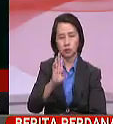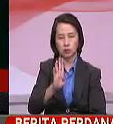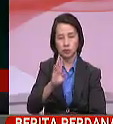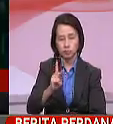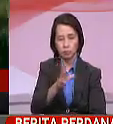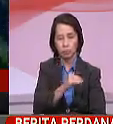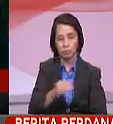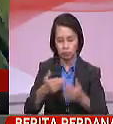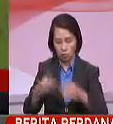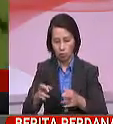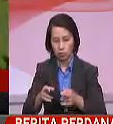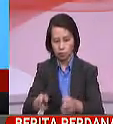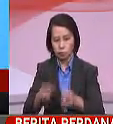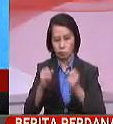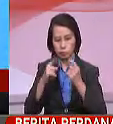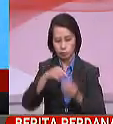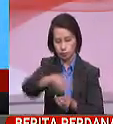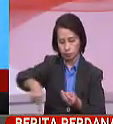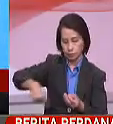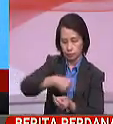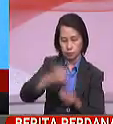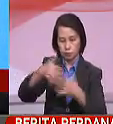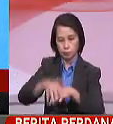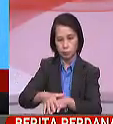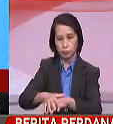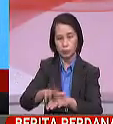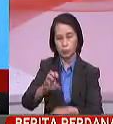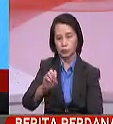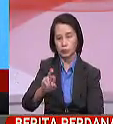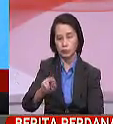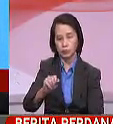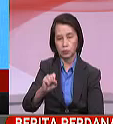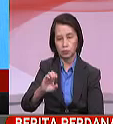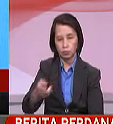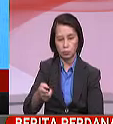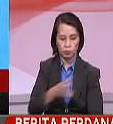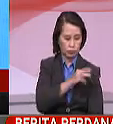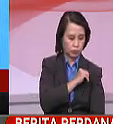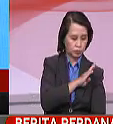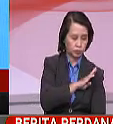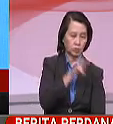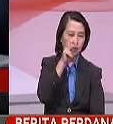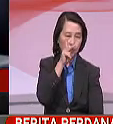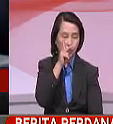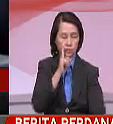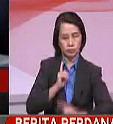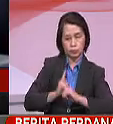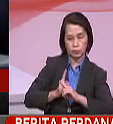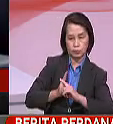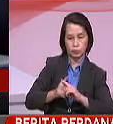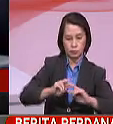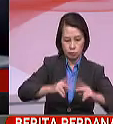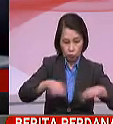bidan openroad International sekitar an integrated resorts orich menteri besar Kedah Muhammad Sanusi mano optimis